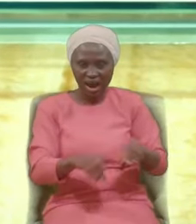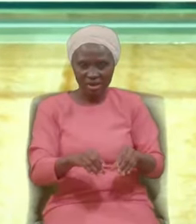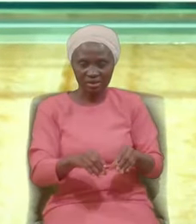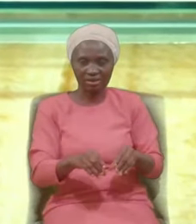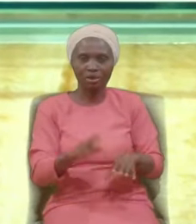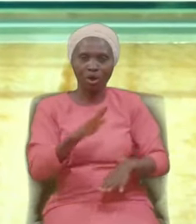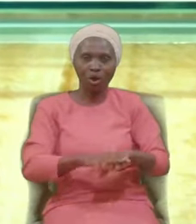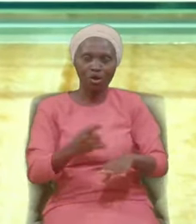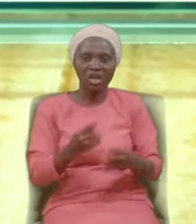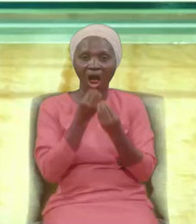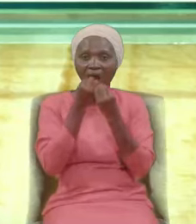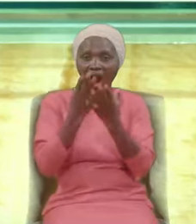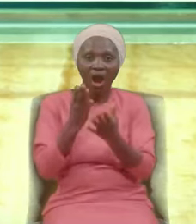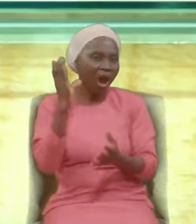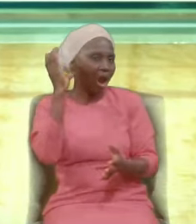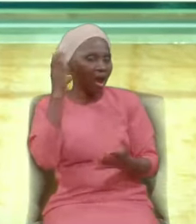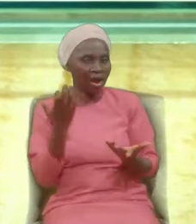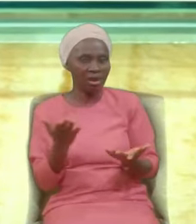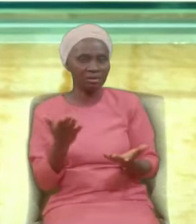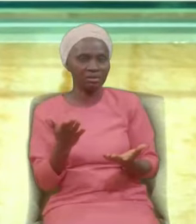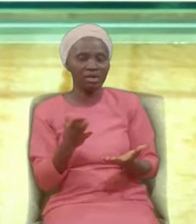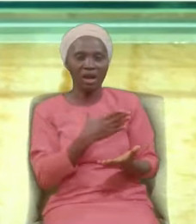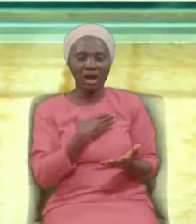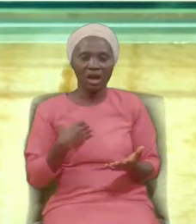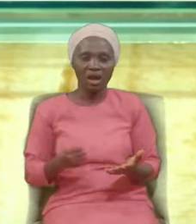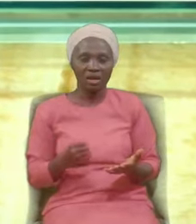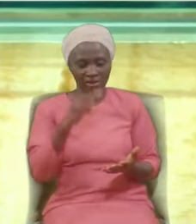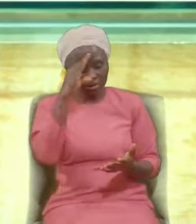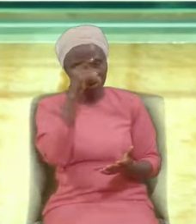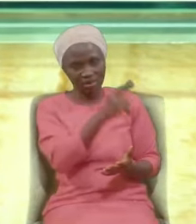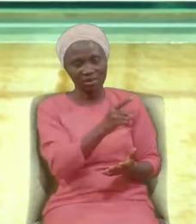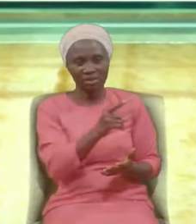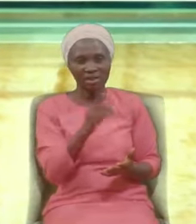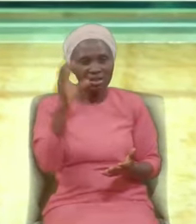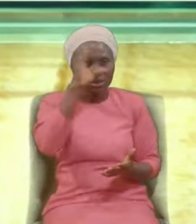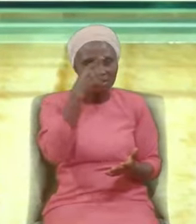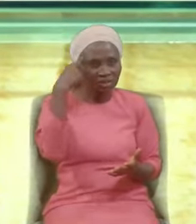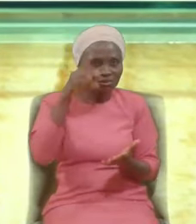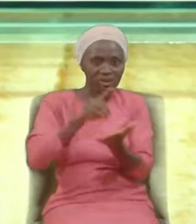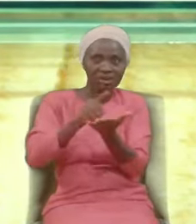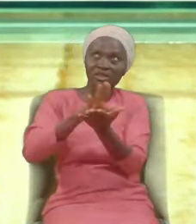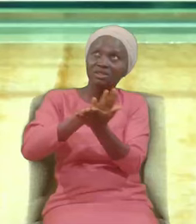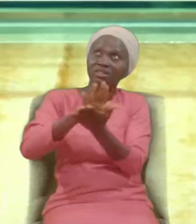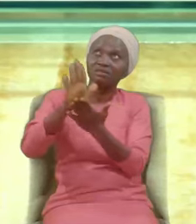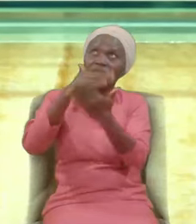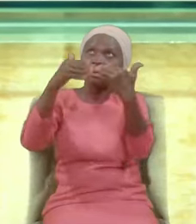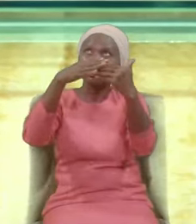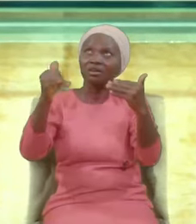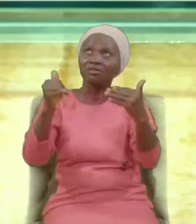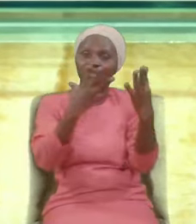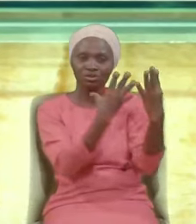appris. Il a agi selon l'information. Il a recherché le remède divin. Il a corrigé